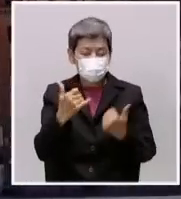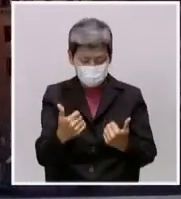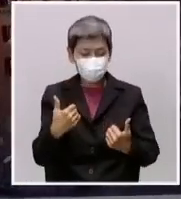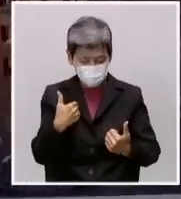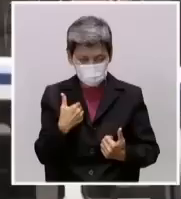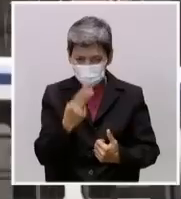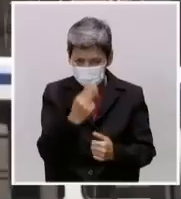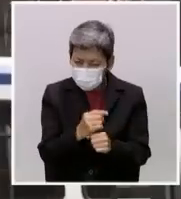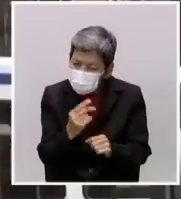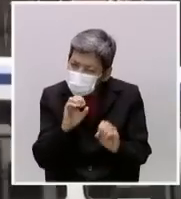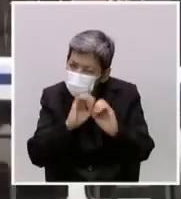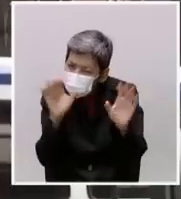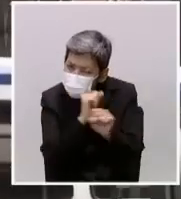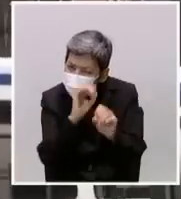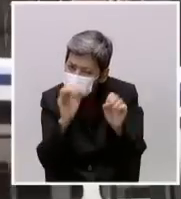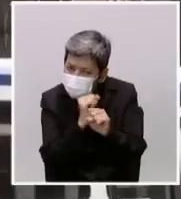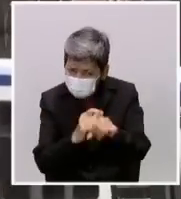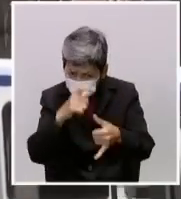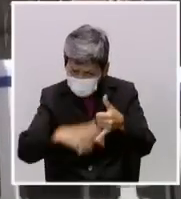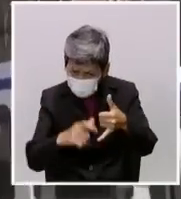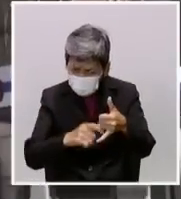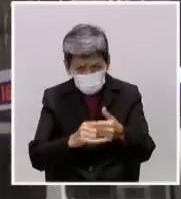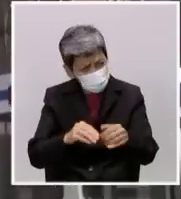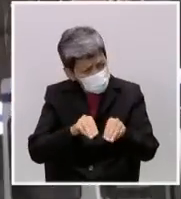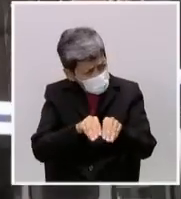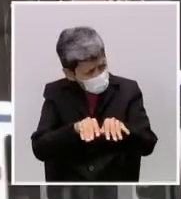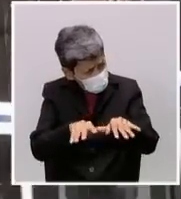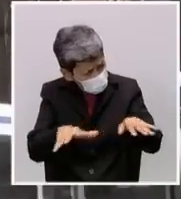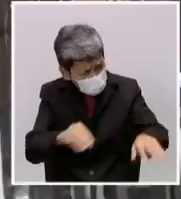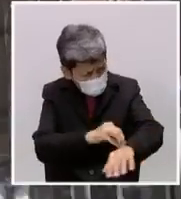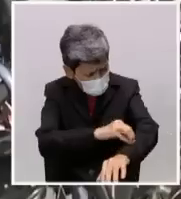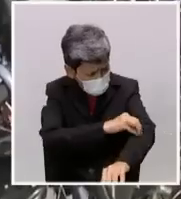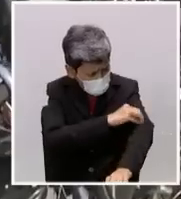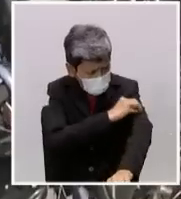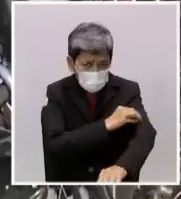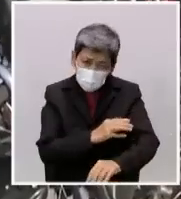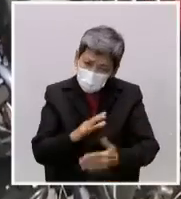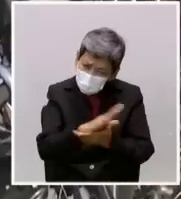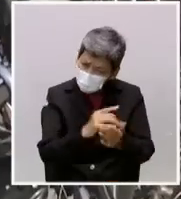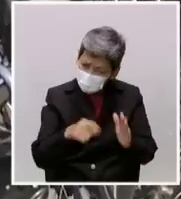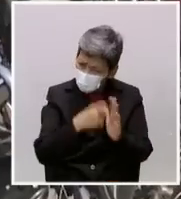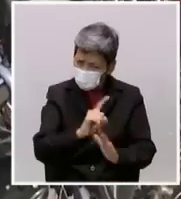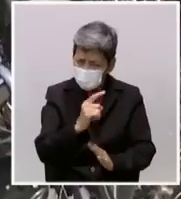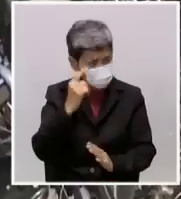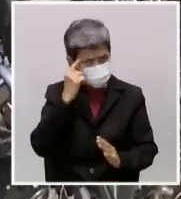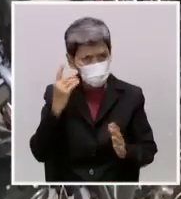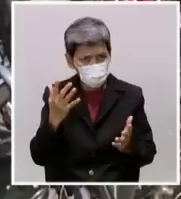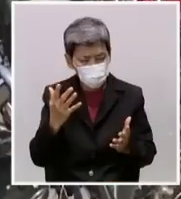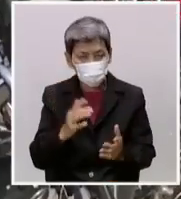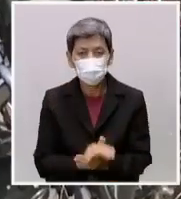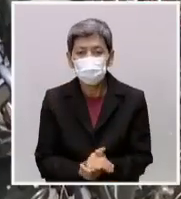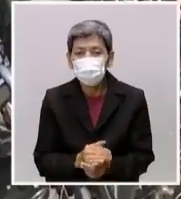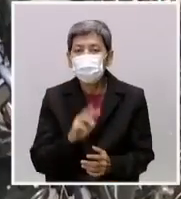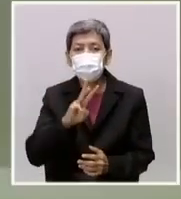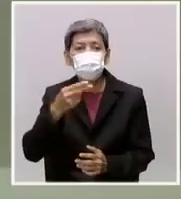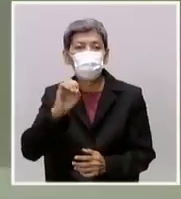อนนี้ยังไม่เป็นที่แน่ชัดยังไม่ชัดเจนว่าเกิดการระบาดของเชื้อฝีดาษลิงในประเทศเหล่านี้ได้อย่างไรค่ะ ทา